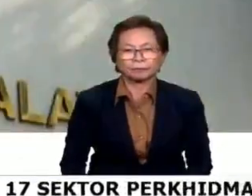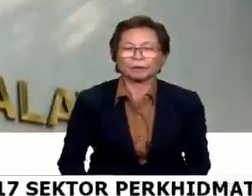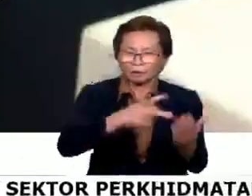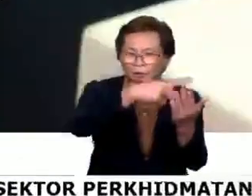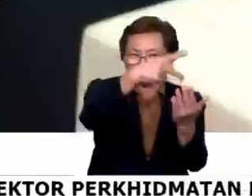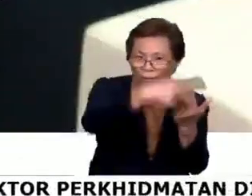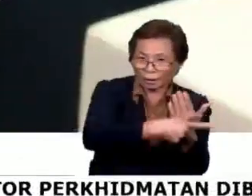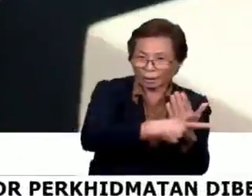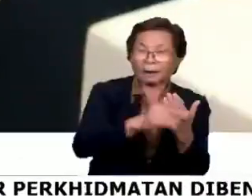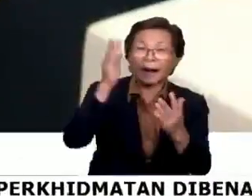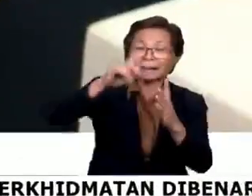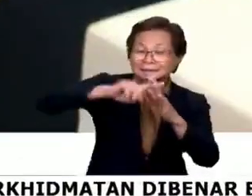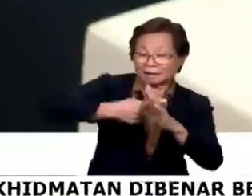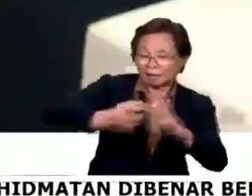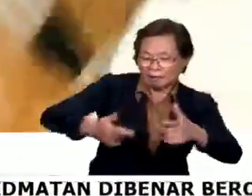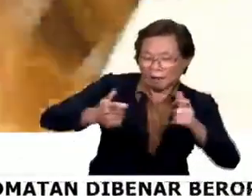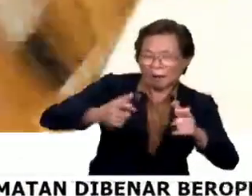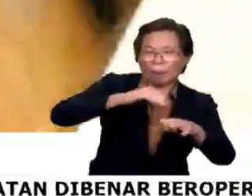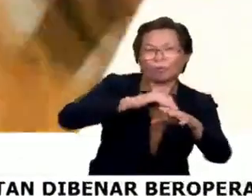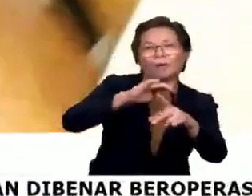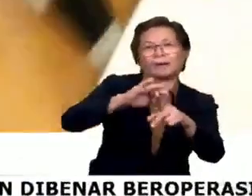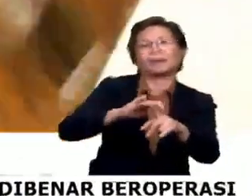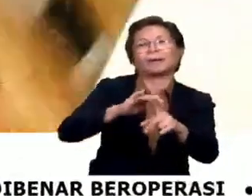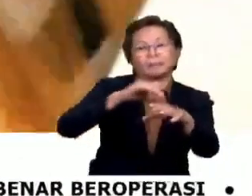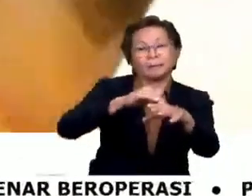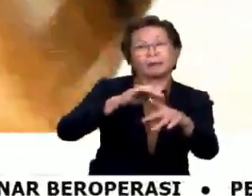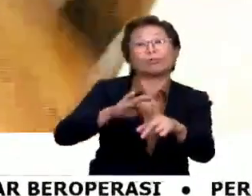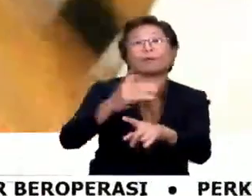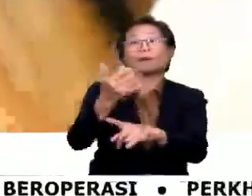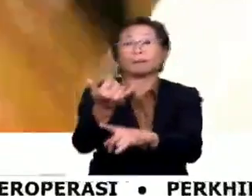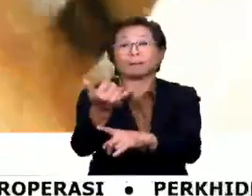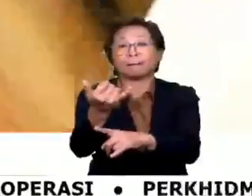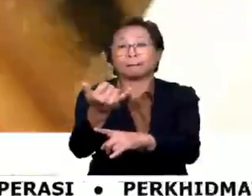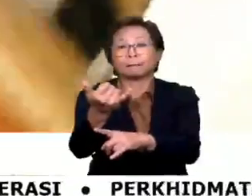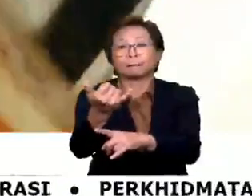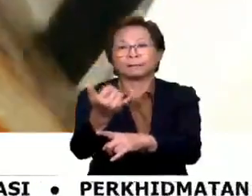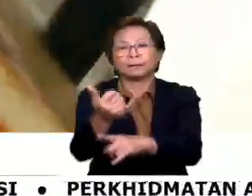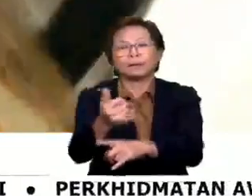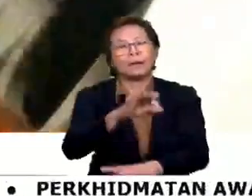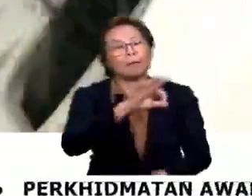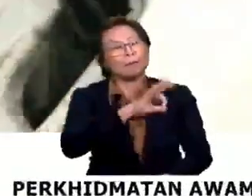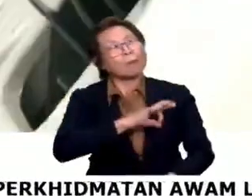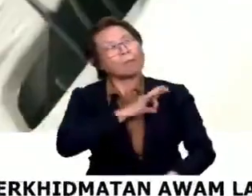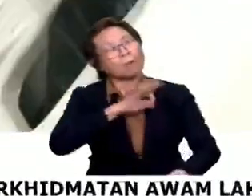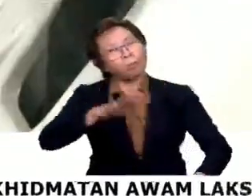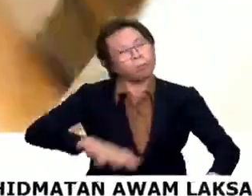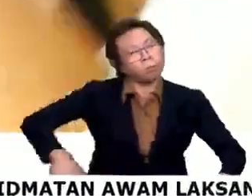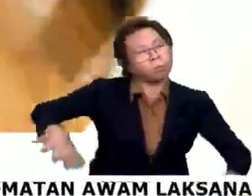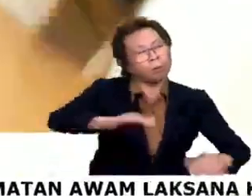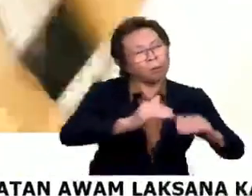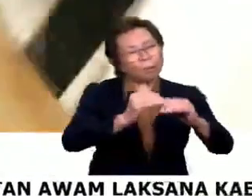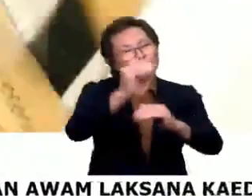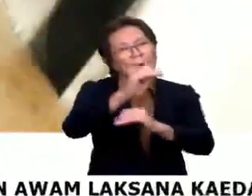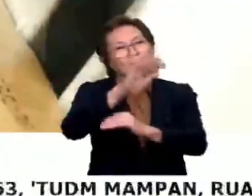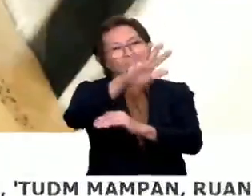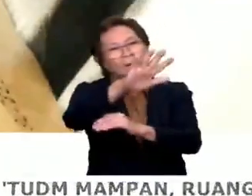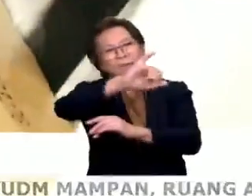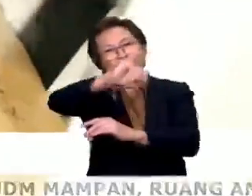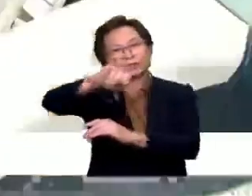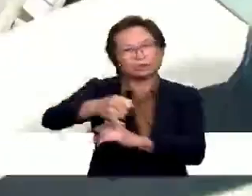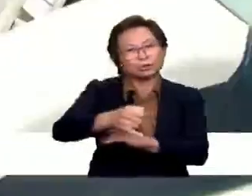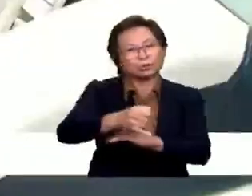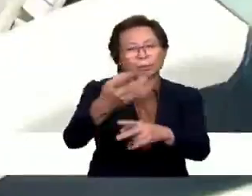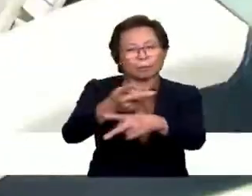Inisiatif ini akan dilaksanakan segera pada bulan Jun yang dijangka memanfaatkan lebih dari 5